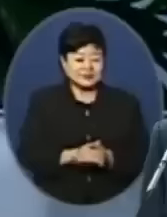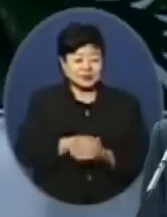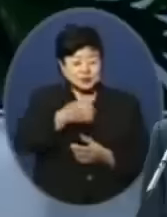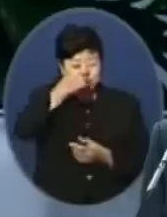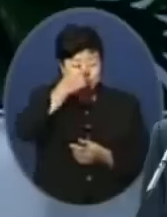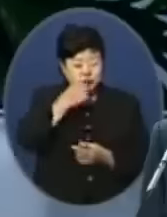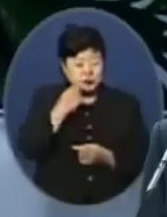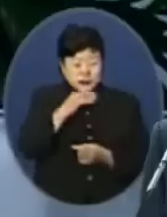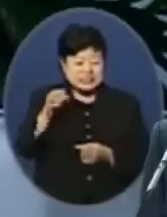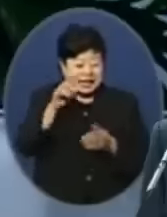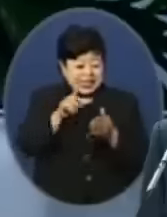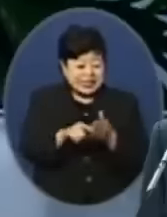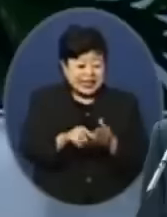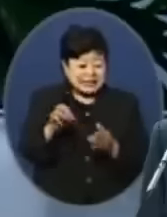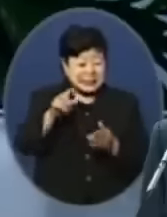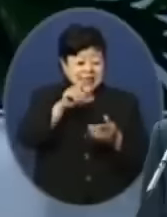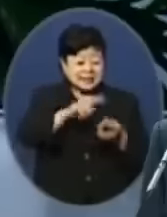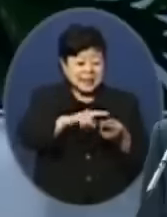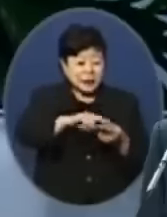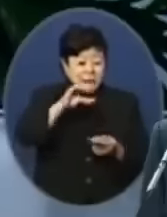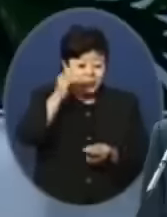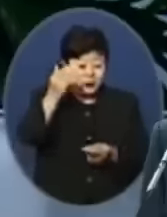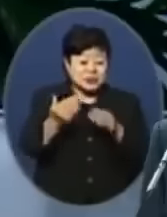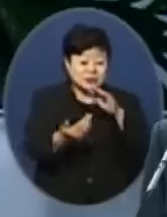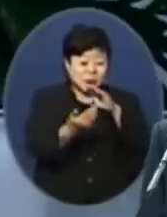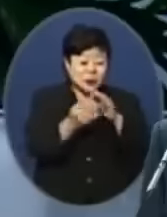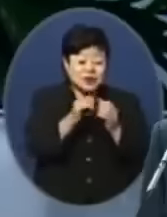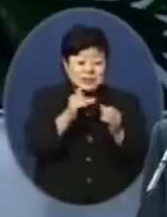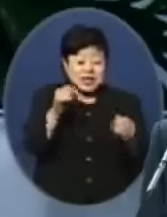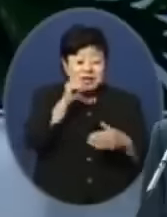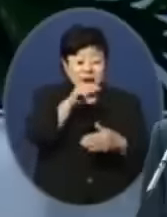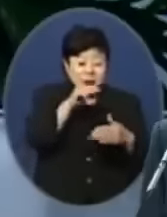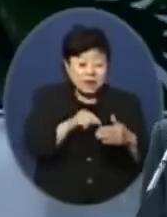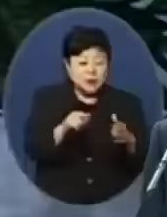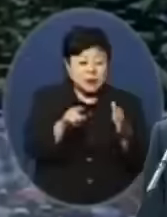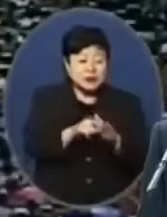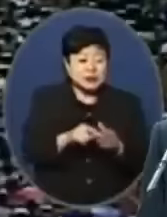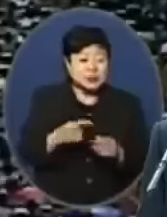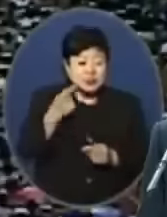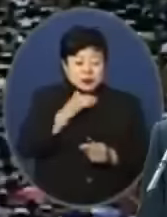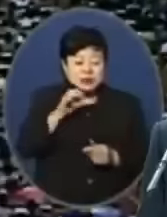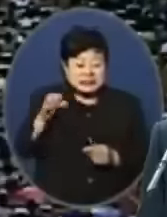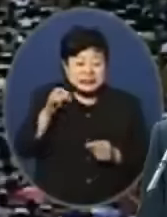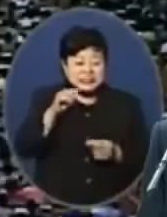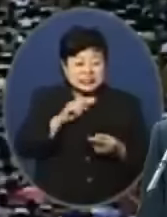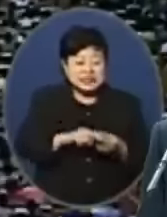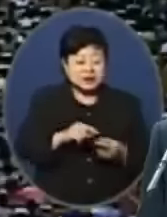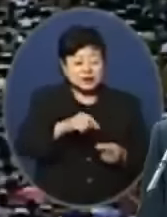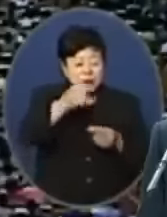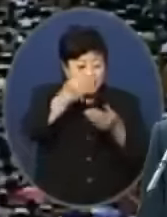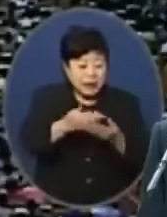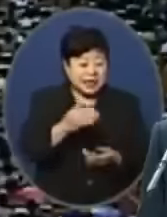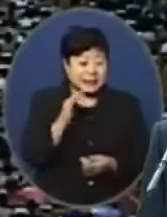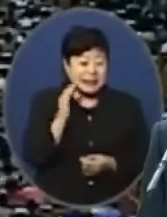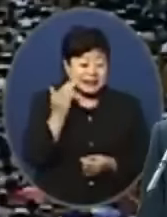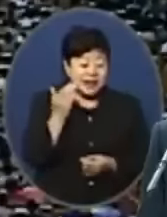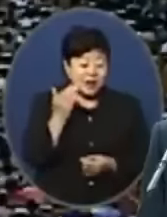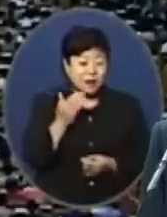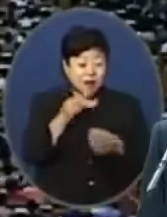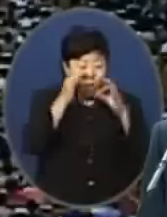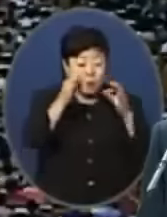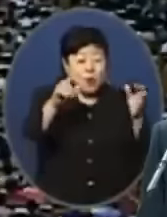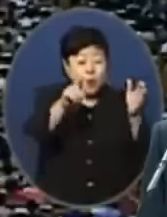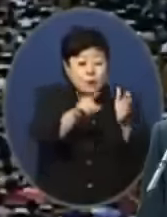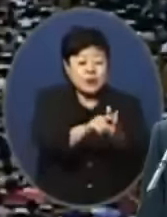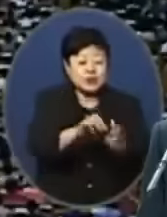꿈을 입으로 시인하면 또 시인한 대로 이루어지고, 사람이 마음으로 믿어 이해 이루고 입으로 시인하여 구원에 이른다고, 보고